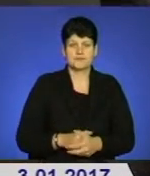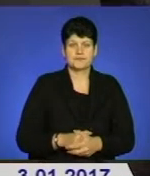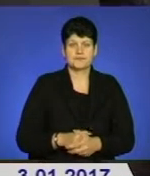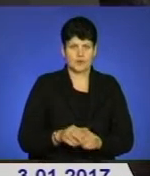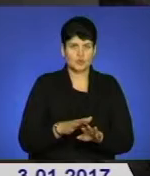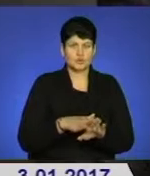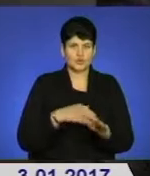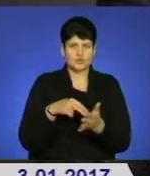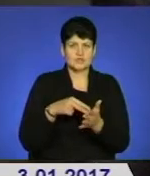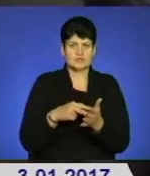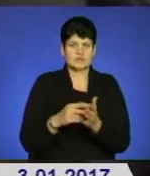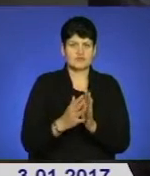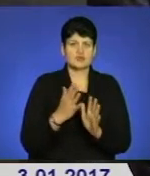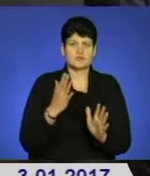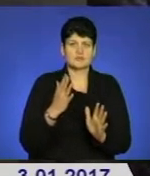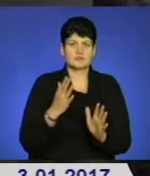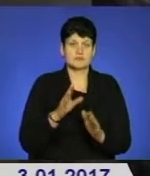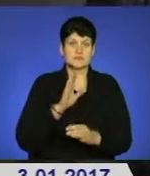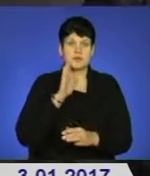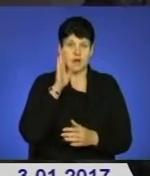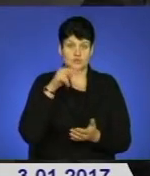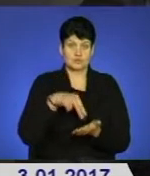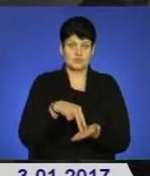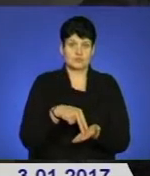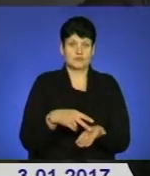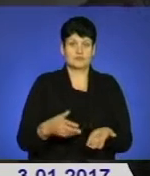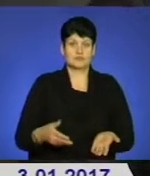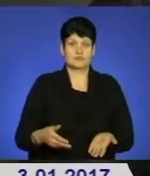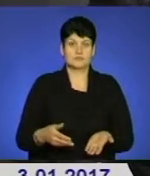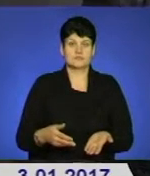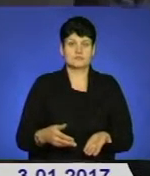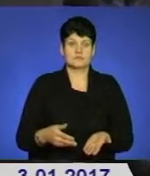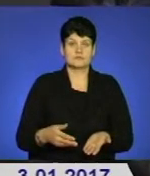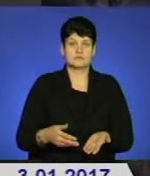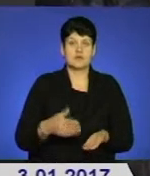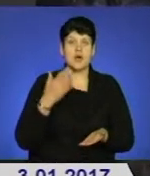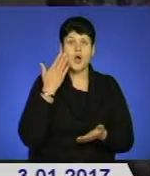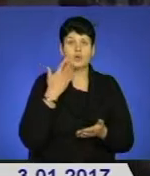в черзі стояли? Чи... Так. Від ранку стоїмо. Ранку? Так. А коли